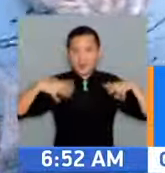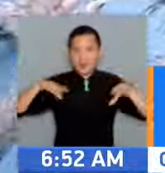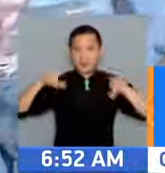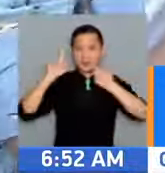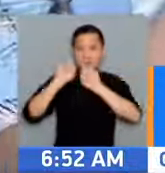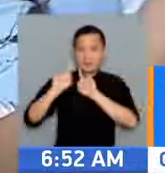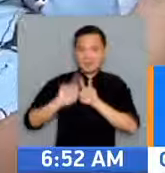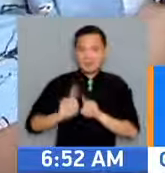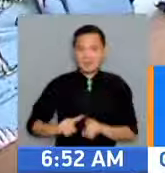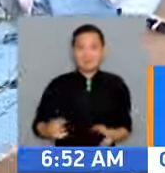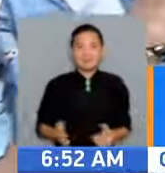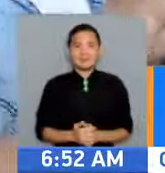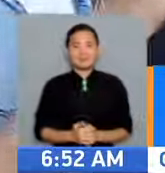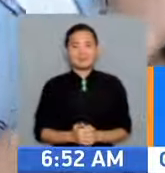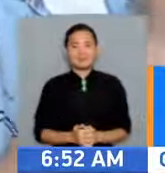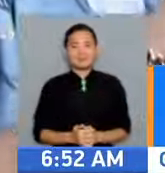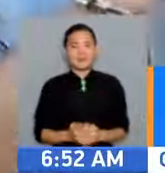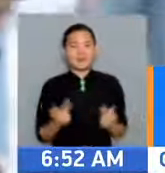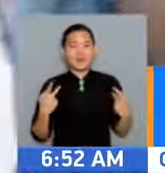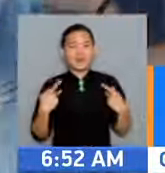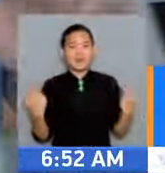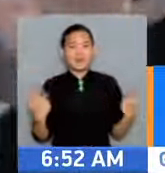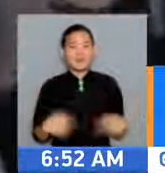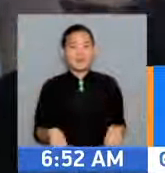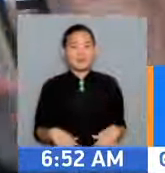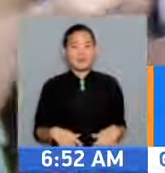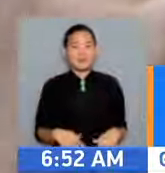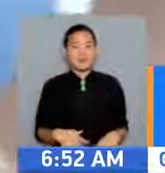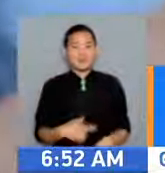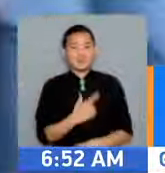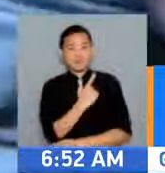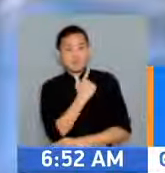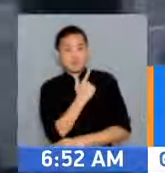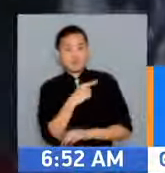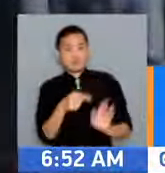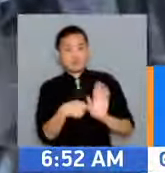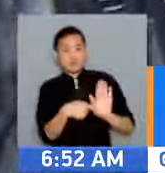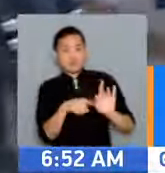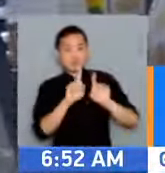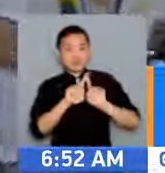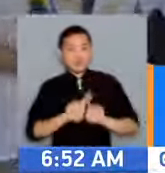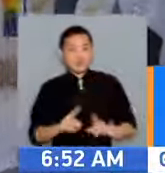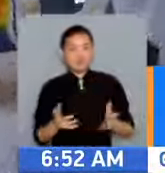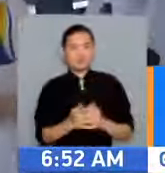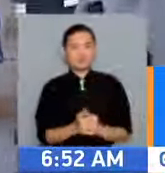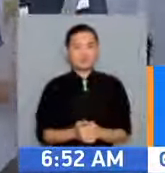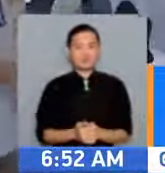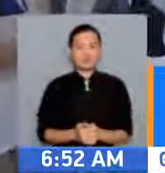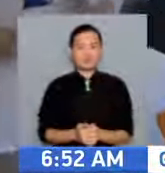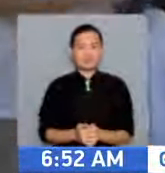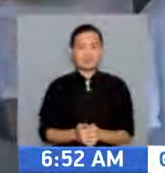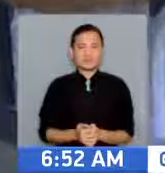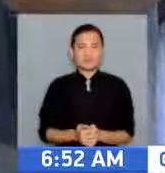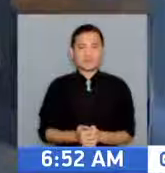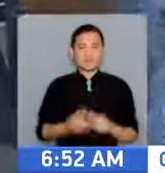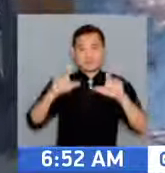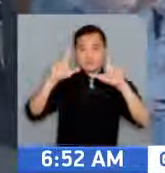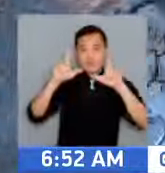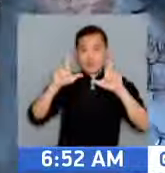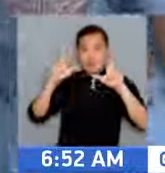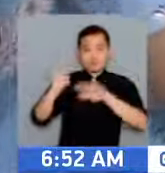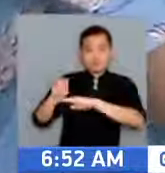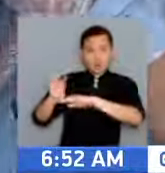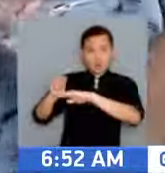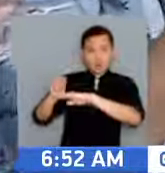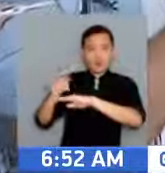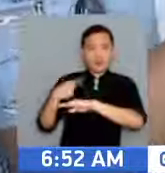sila doon. Ayan, oh, may mga posing pa sila. At ito, bukod pa sa photo booth natin, meron pa nga tayong UH merch. Ayan, meron